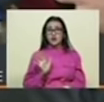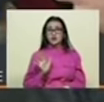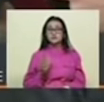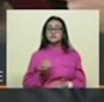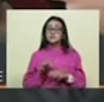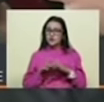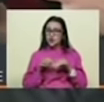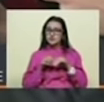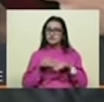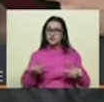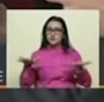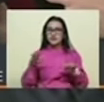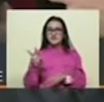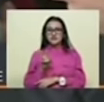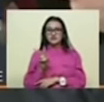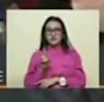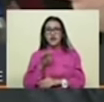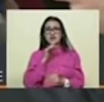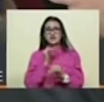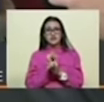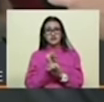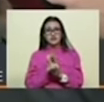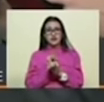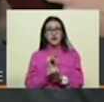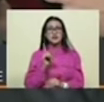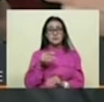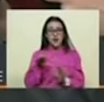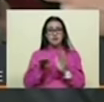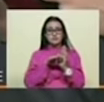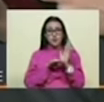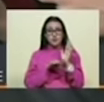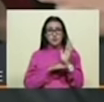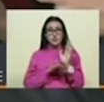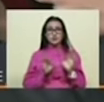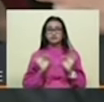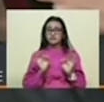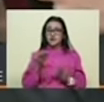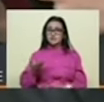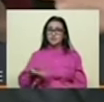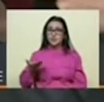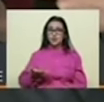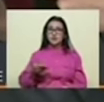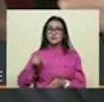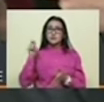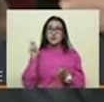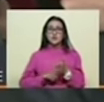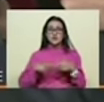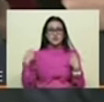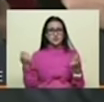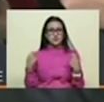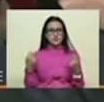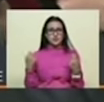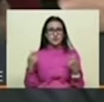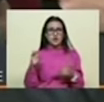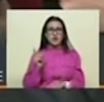Es ist ein Warnruf an ganz Venezuela. Für soziale Medien gibt es künftig spezifische Vorschriften. Die Förderung von Hass ist